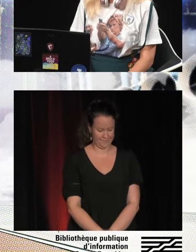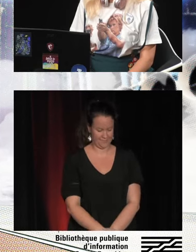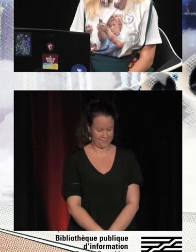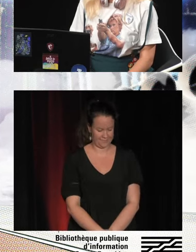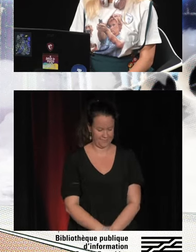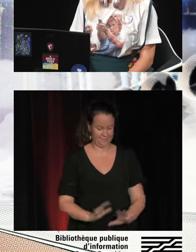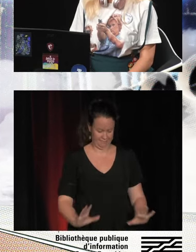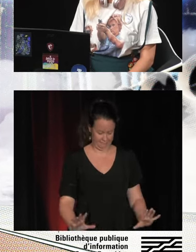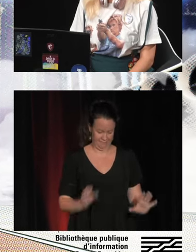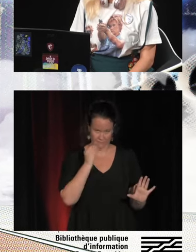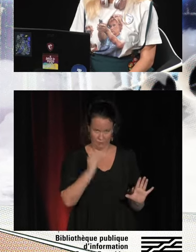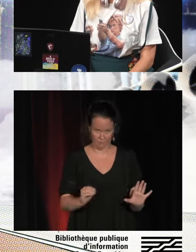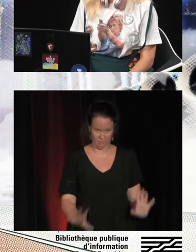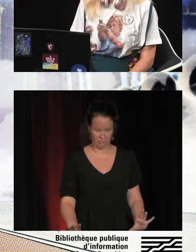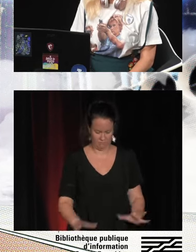Bon.